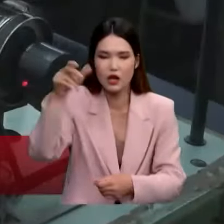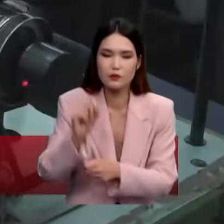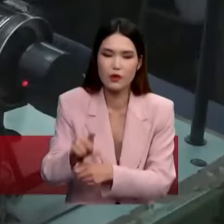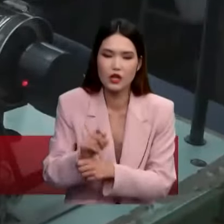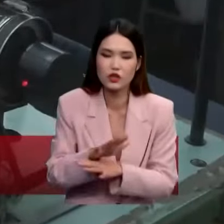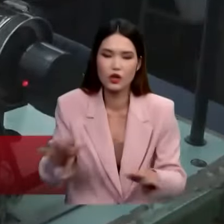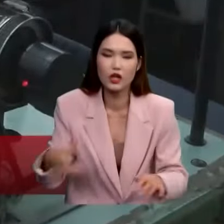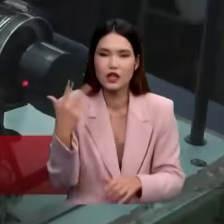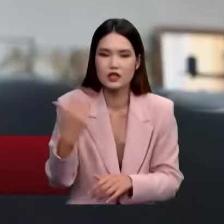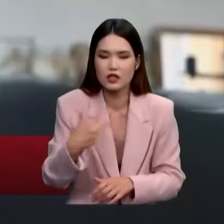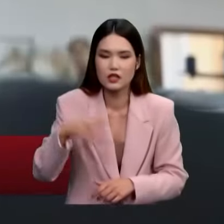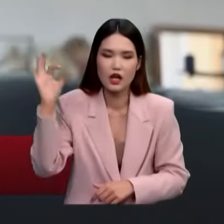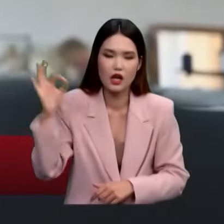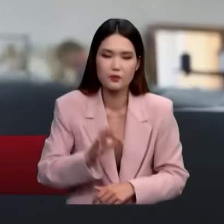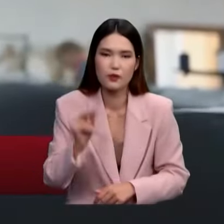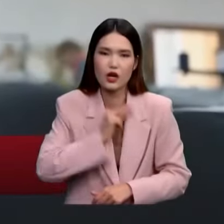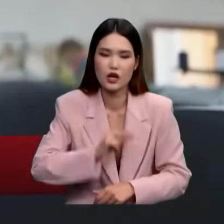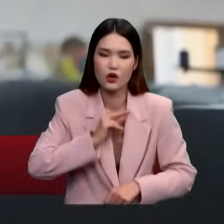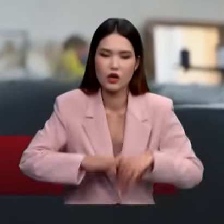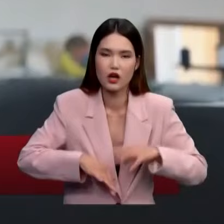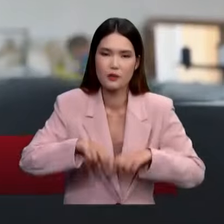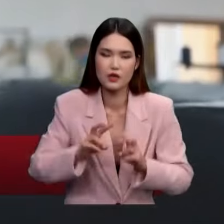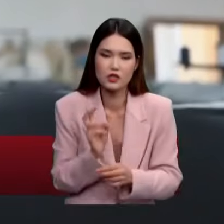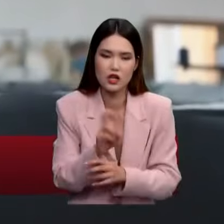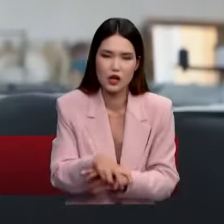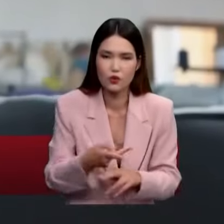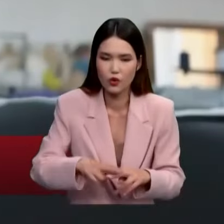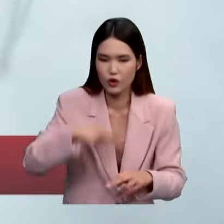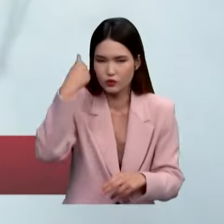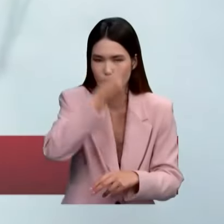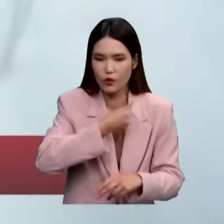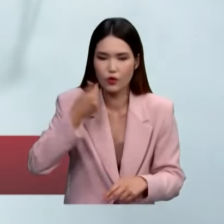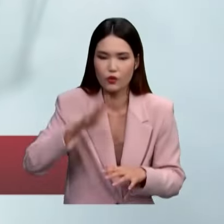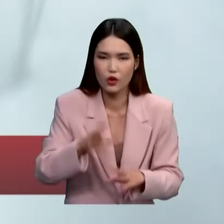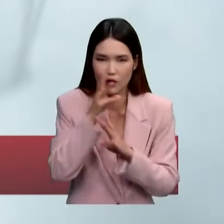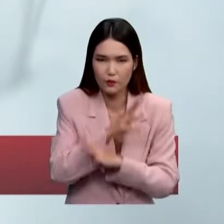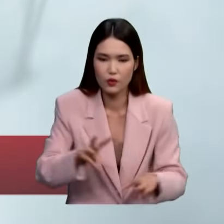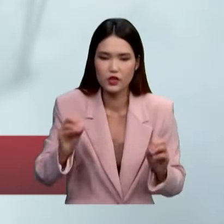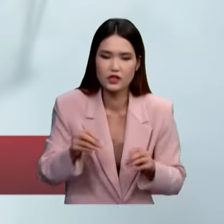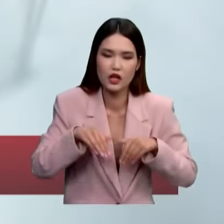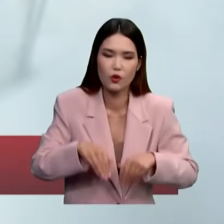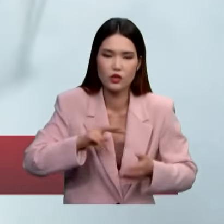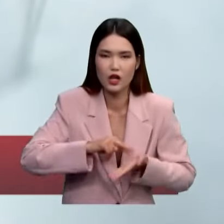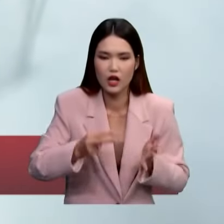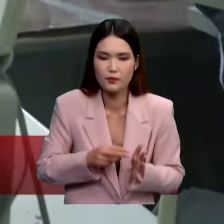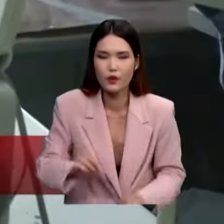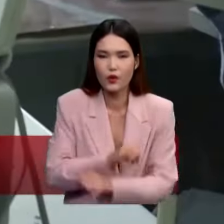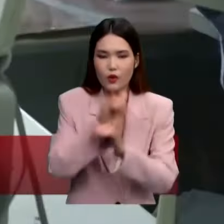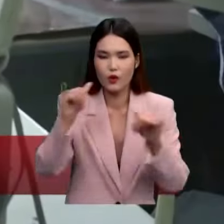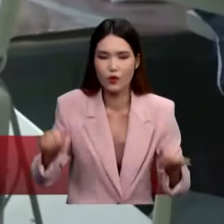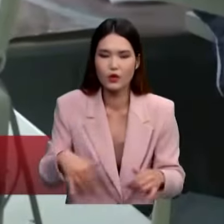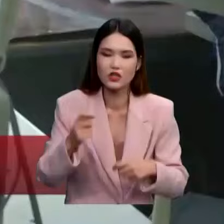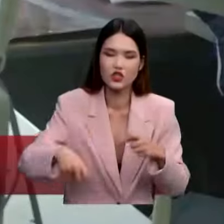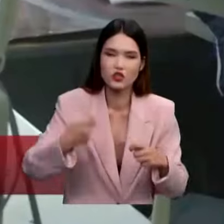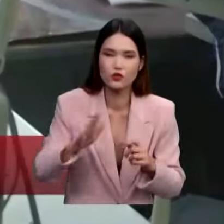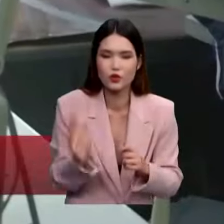только 30% идет на рабочие специальности. В этом году число таких бюджетных мест в колледжах планируют увеличить. К примеру, швей